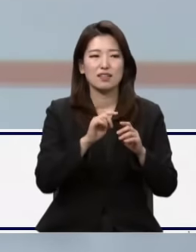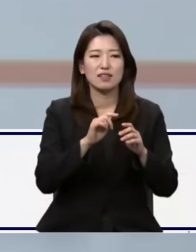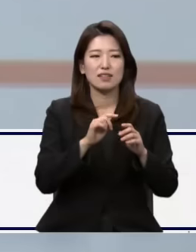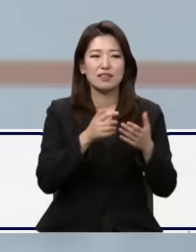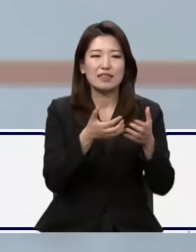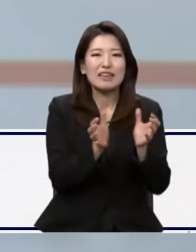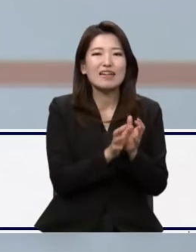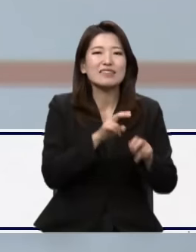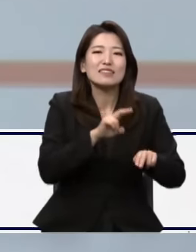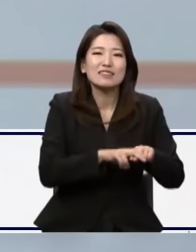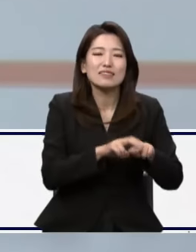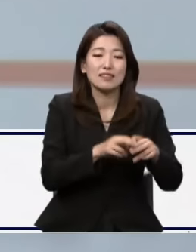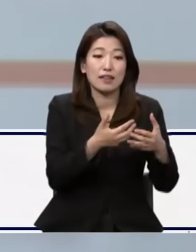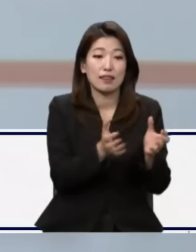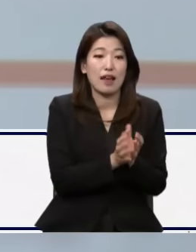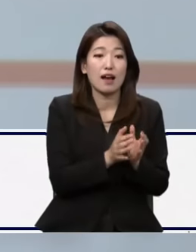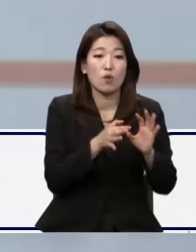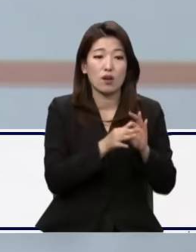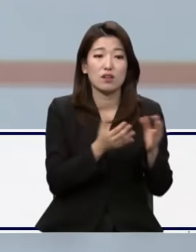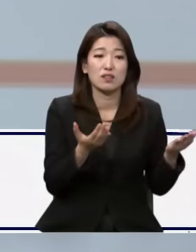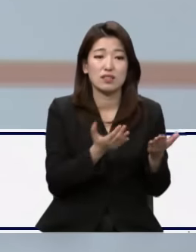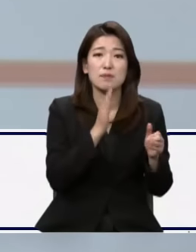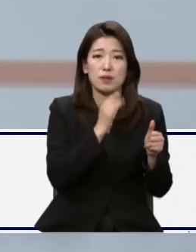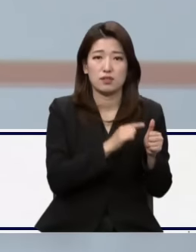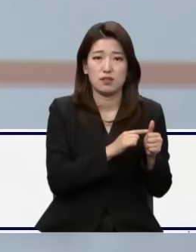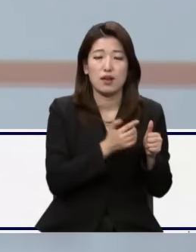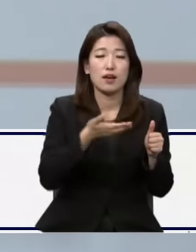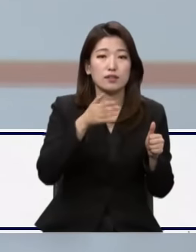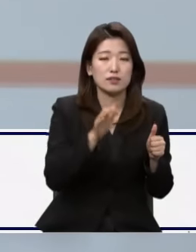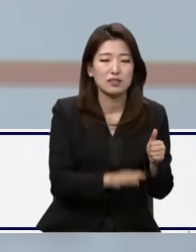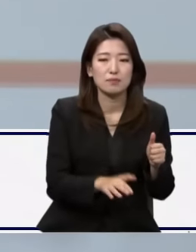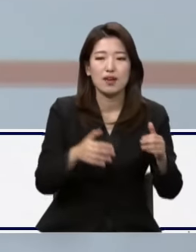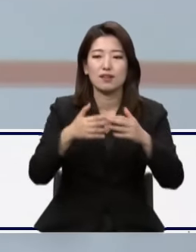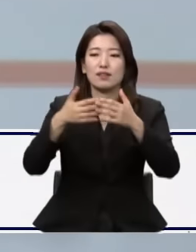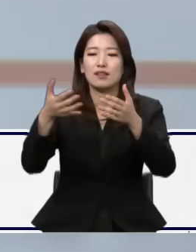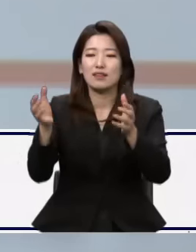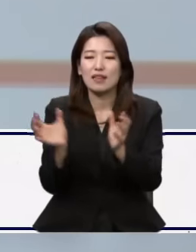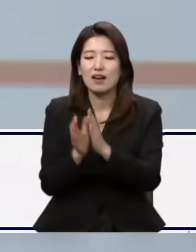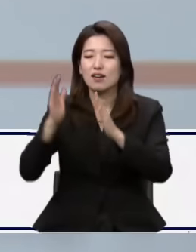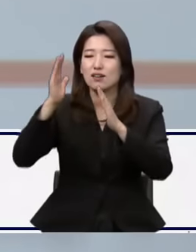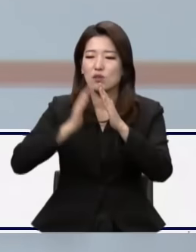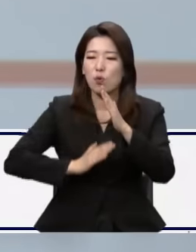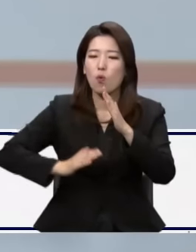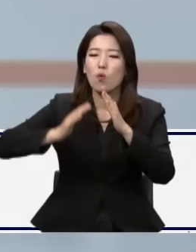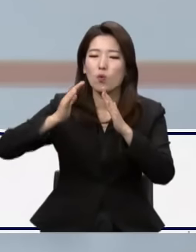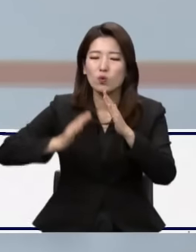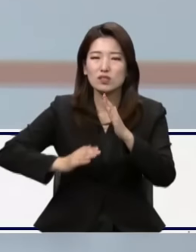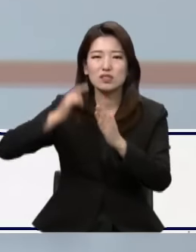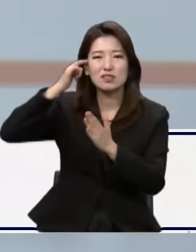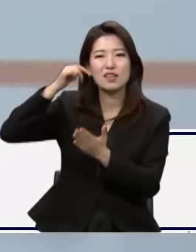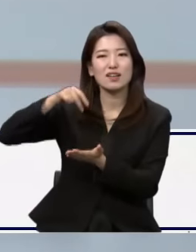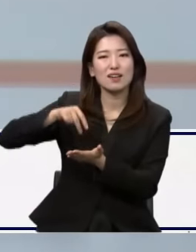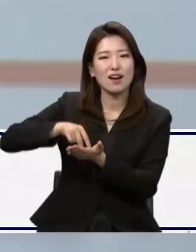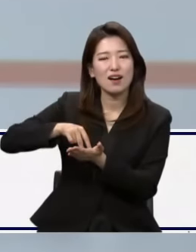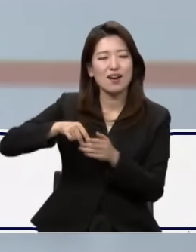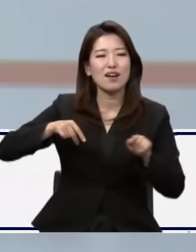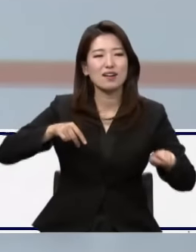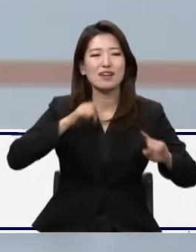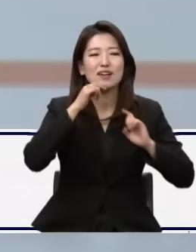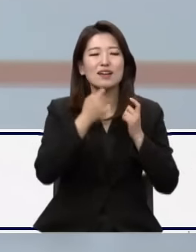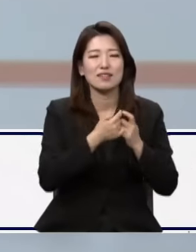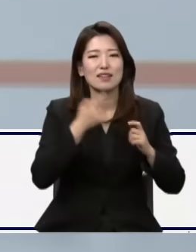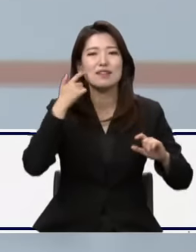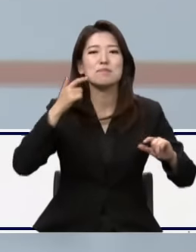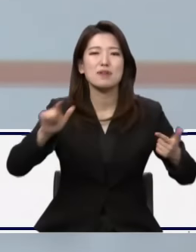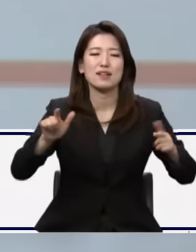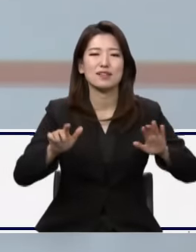같고 아마도 그 발언에 대한 취지 부분들을 설명하다가 나온 이야기 같긴 하지만 그래도 당에서 사과를 건고 했고 후보가 사과까지